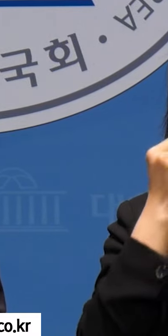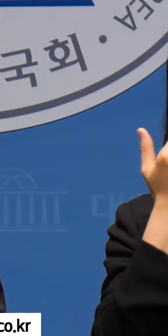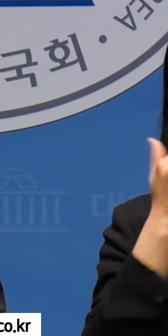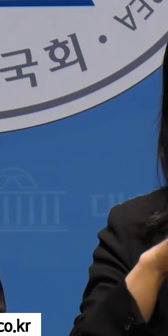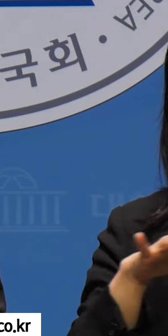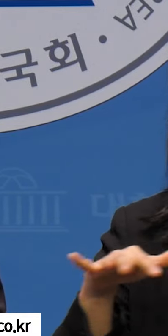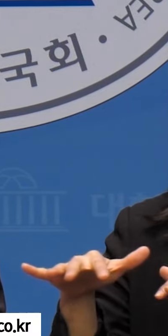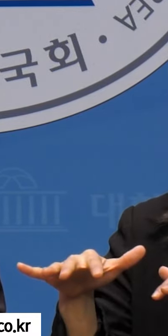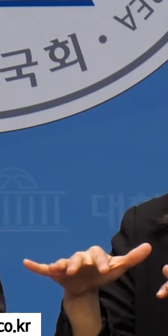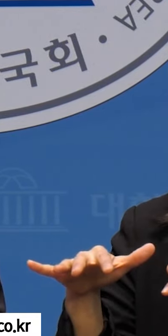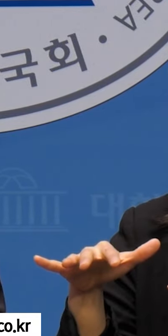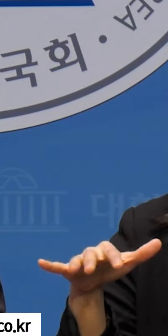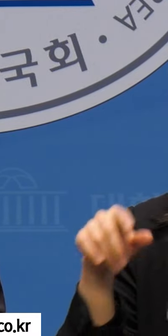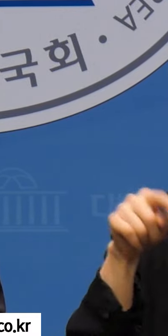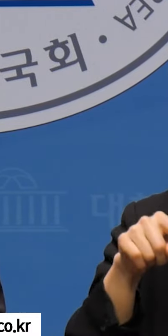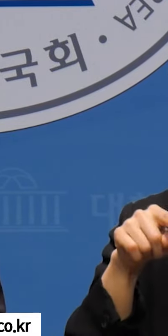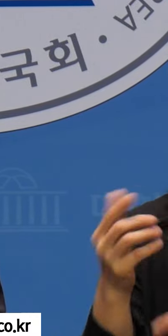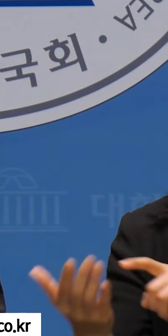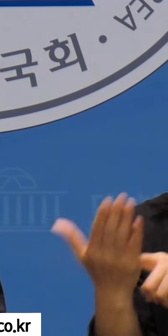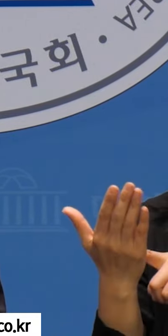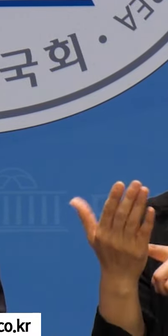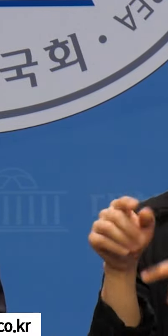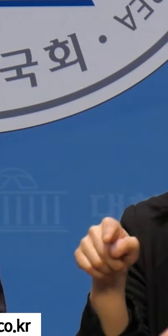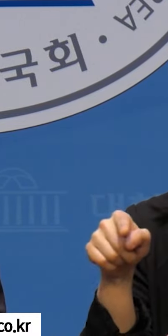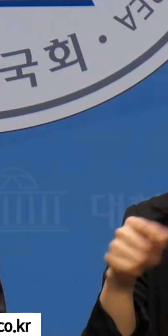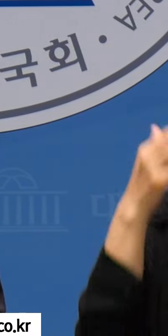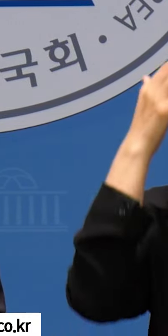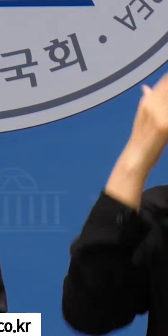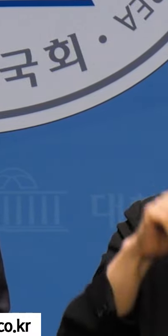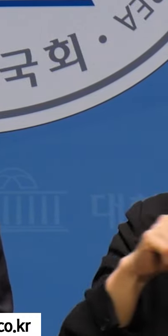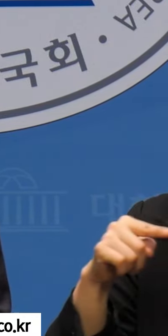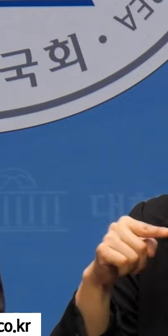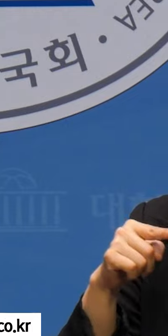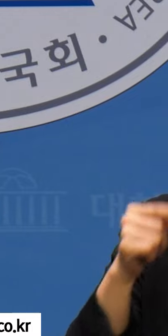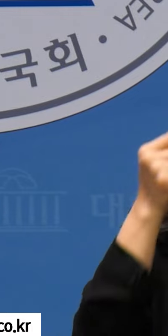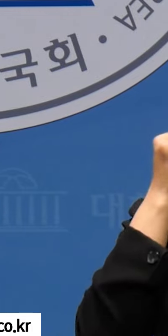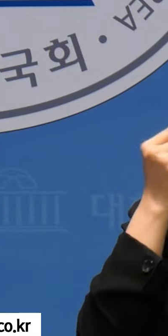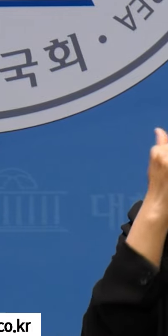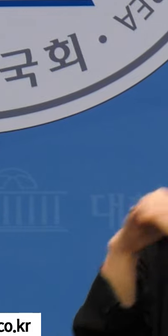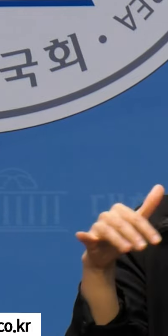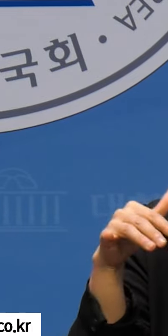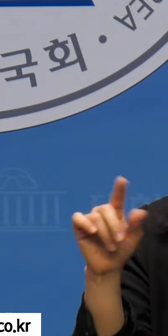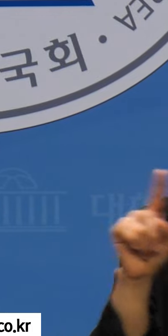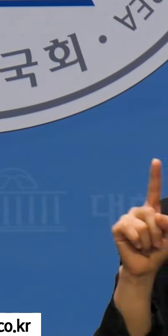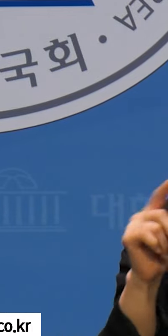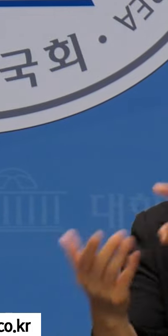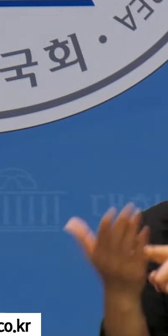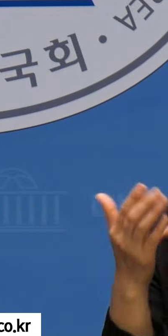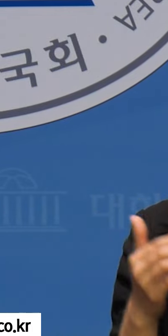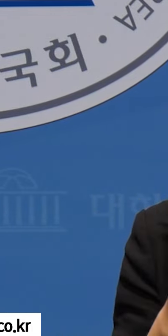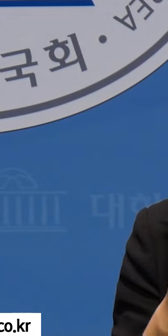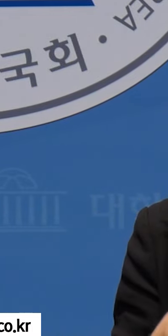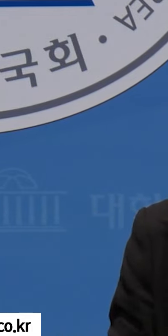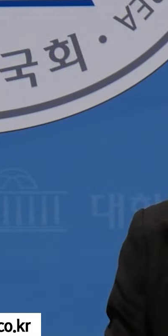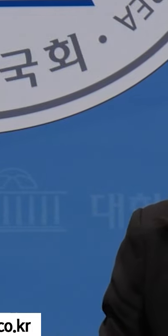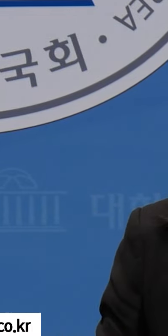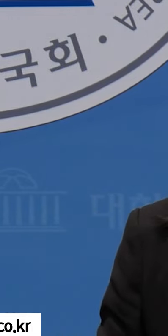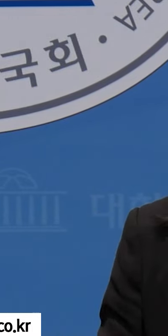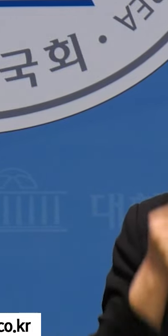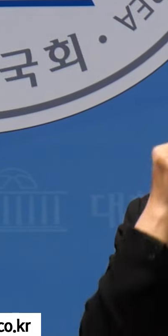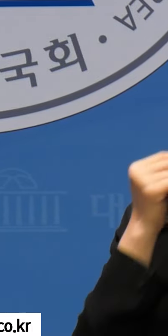소개했습니다. 한글로 표기된 지도였습니다. 이는 명백한 영토